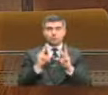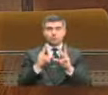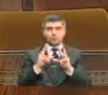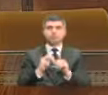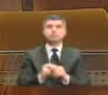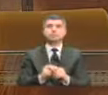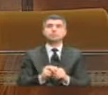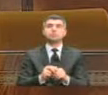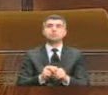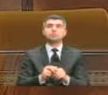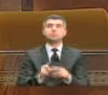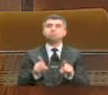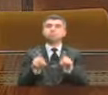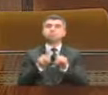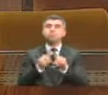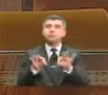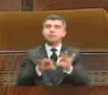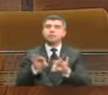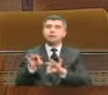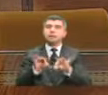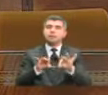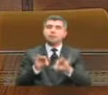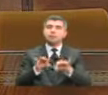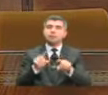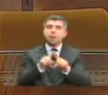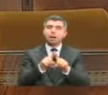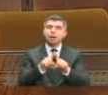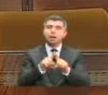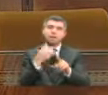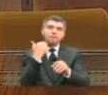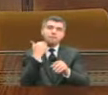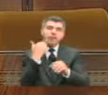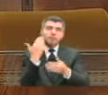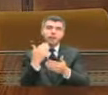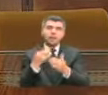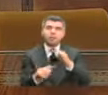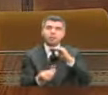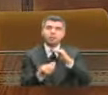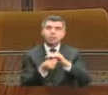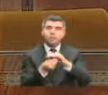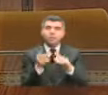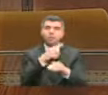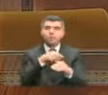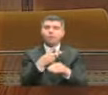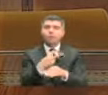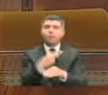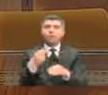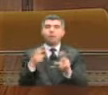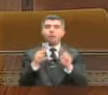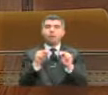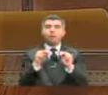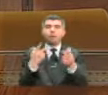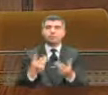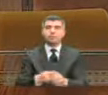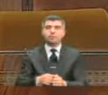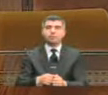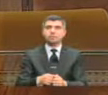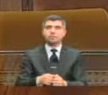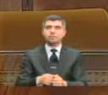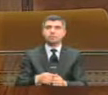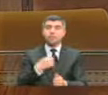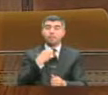عنه بخصوص الاستراتيجيه الوطنيه لمحاربه الفساد اللي ممكن بالتفعيل ديالها ان نتجاوزوا واحد العدد ديال السلبيات في الاداره ديالنا. انا كنهضر معكم اليوم